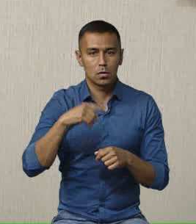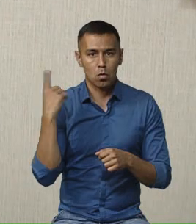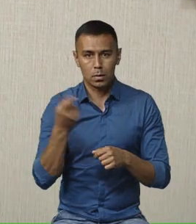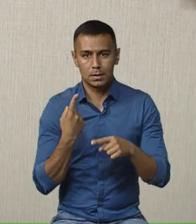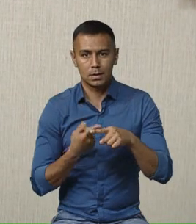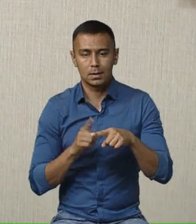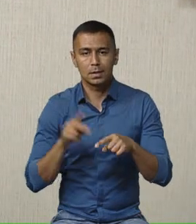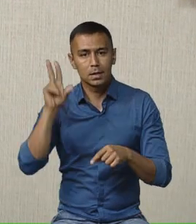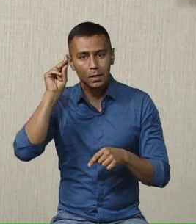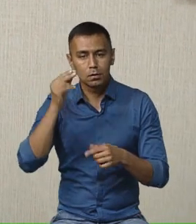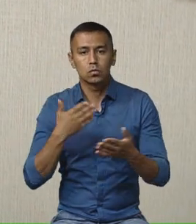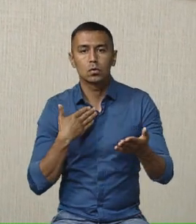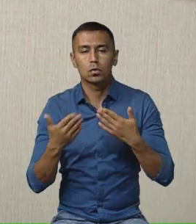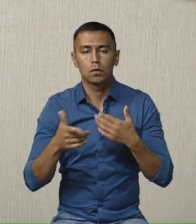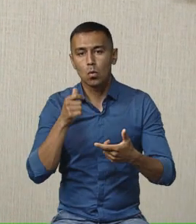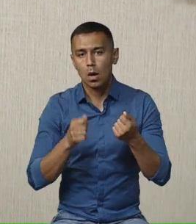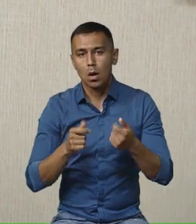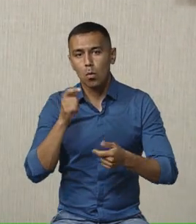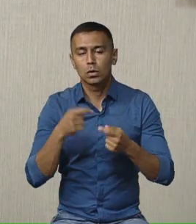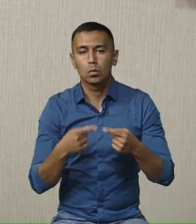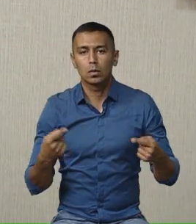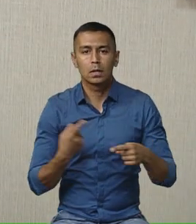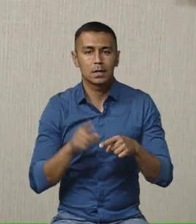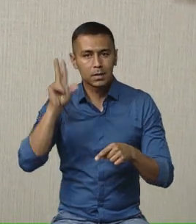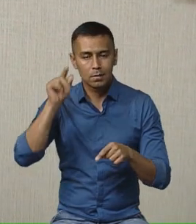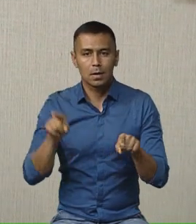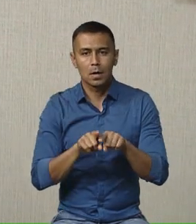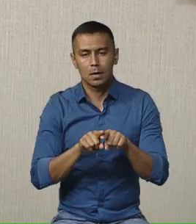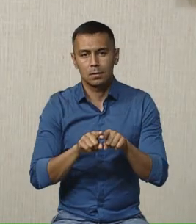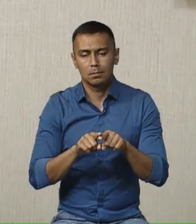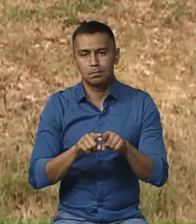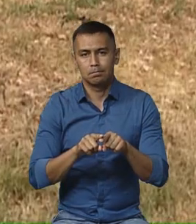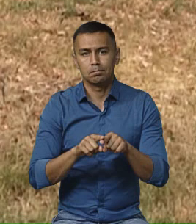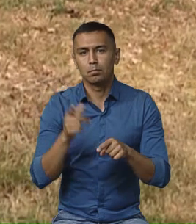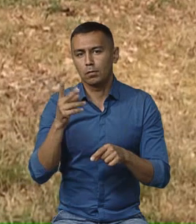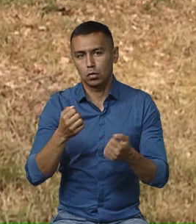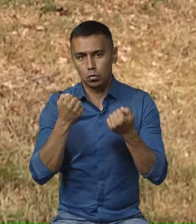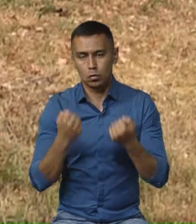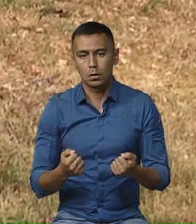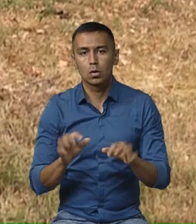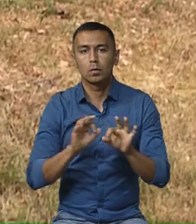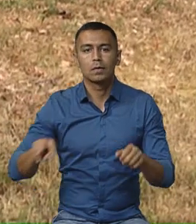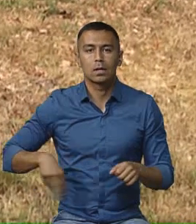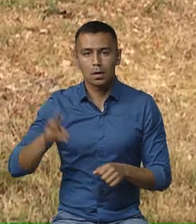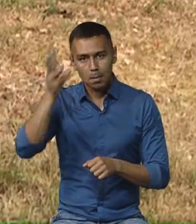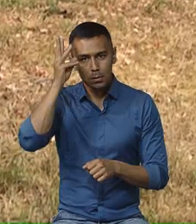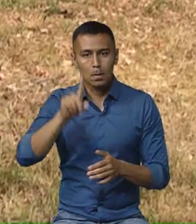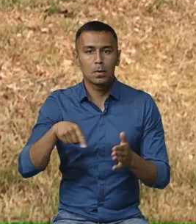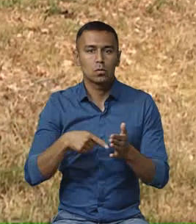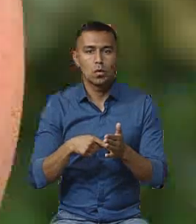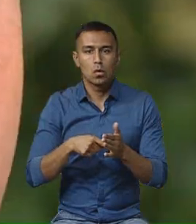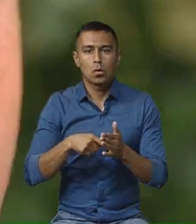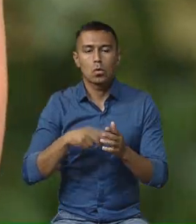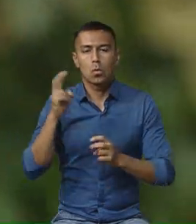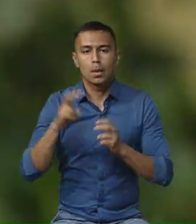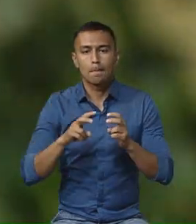цифри. Стосовно молока і молочних продуктів, цифра становить теж не менше 1,5 тонни. Як розповів директор Хмельницького міського комунального